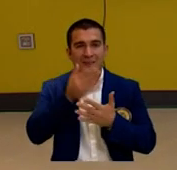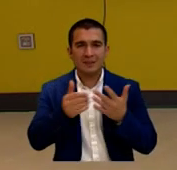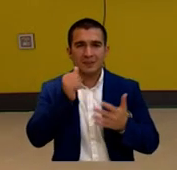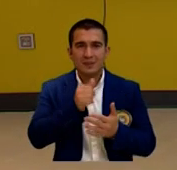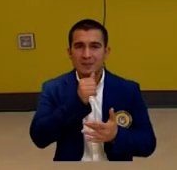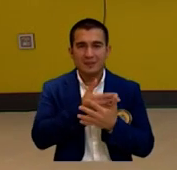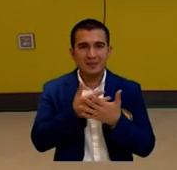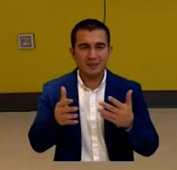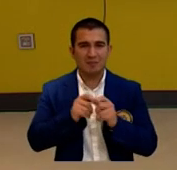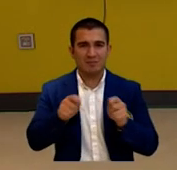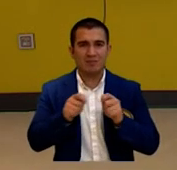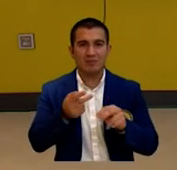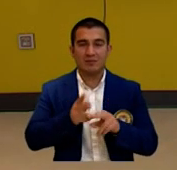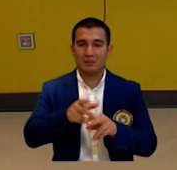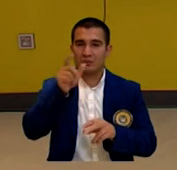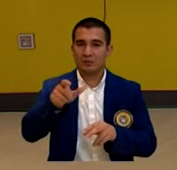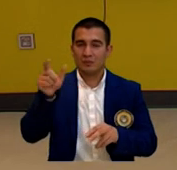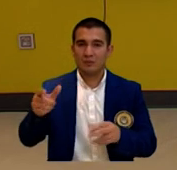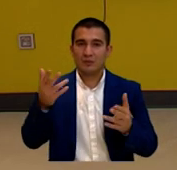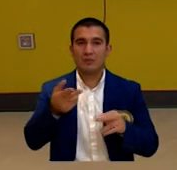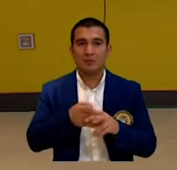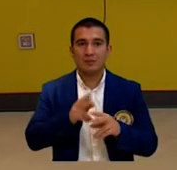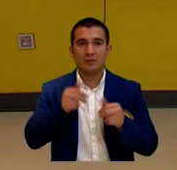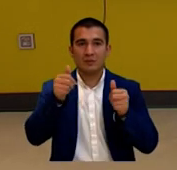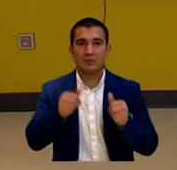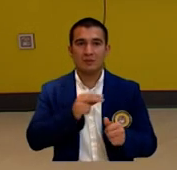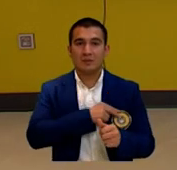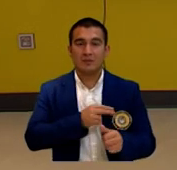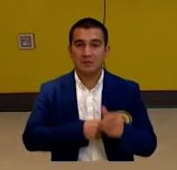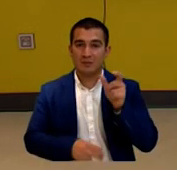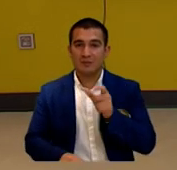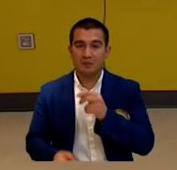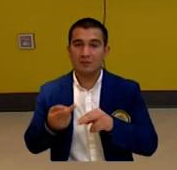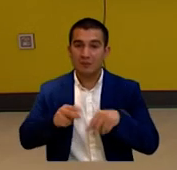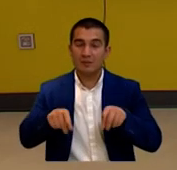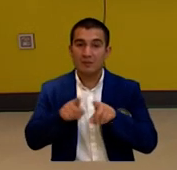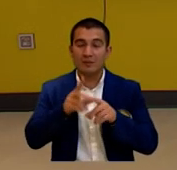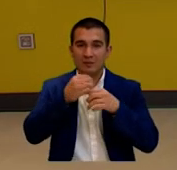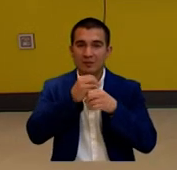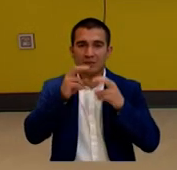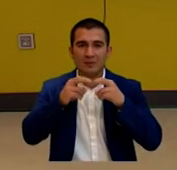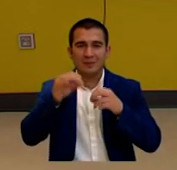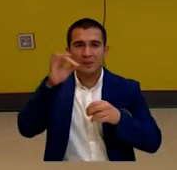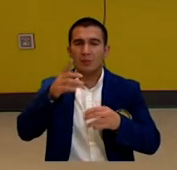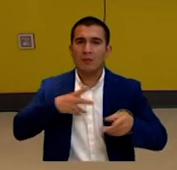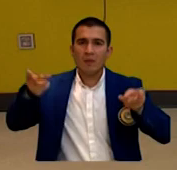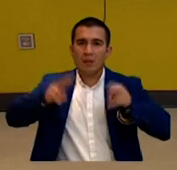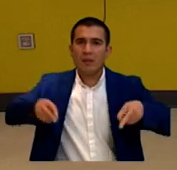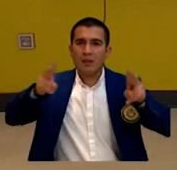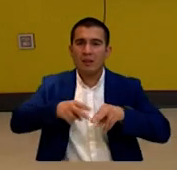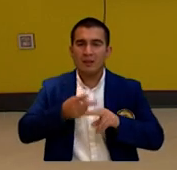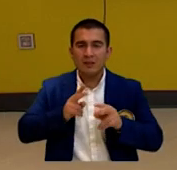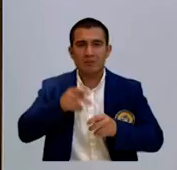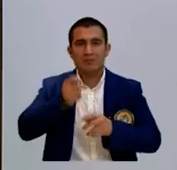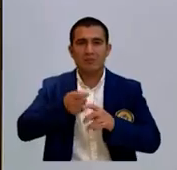sir-sinoatlarni ochib berishda arxeologiya sohasini o'rni juda ham beqiyos. Jumladan bu davr